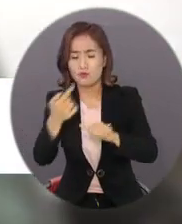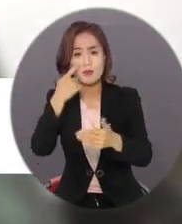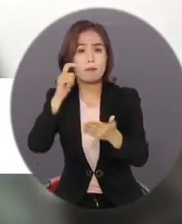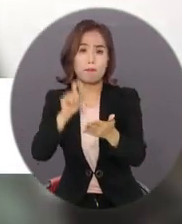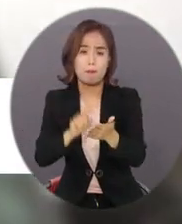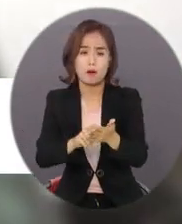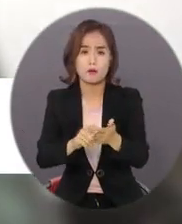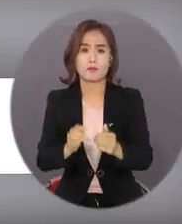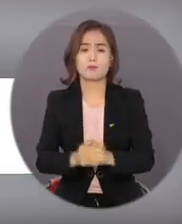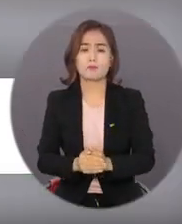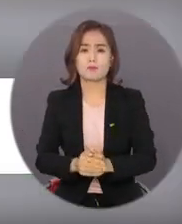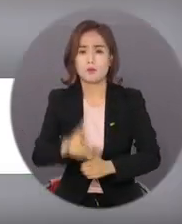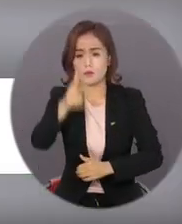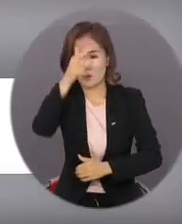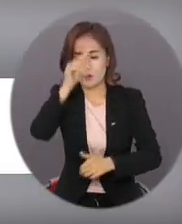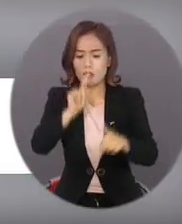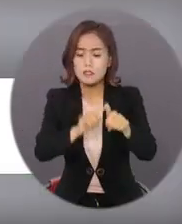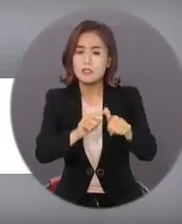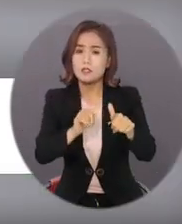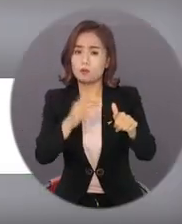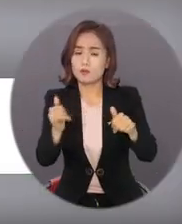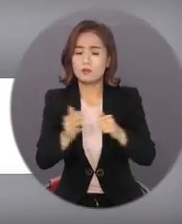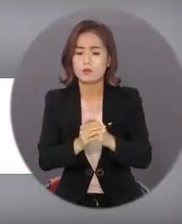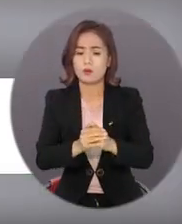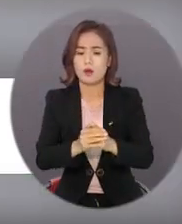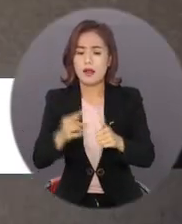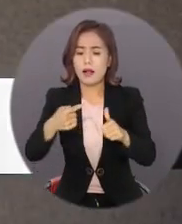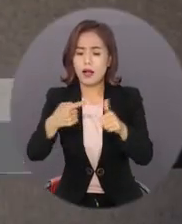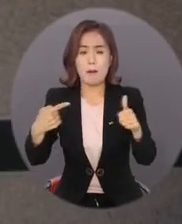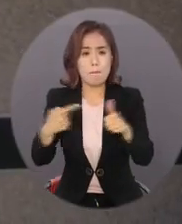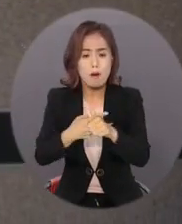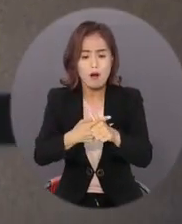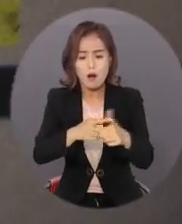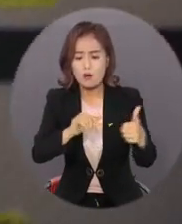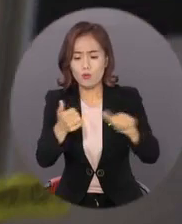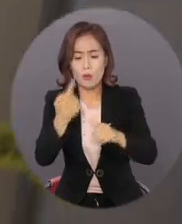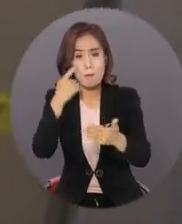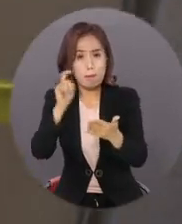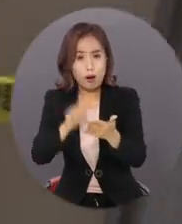발견됐습니다. 경찰은 50대 남성이 흉기에 찔려 숨진